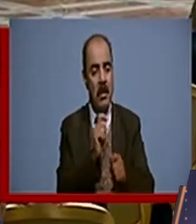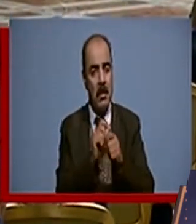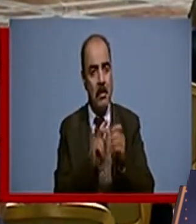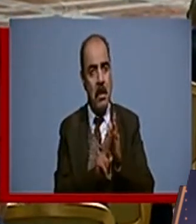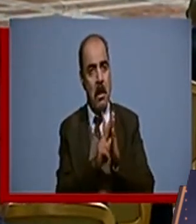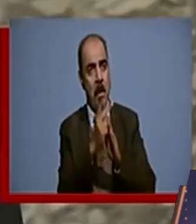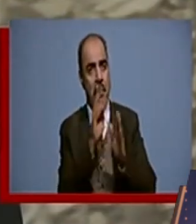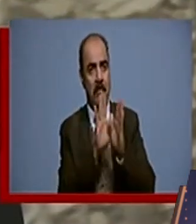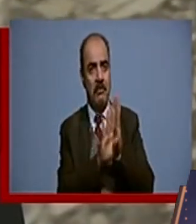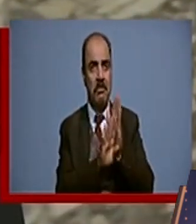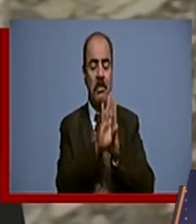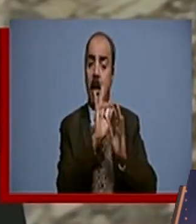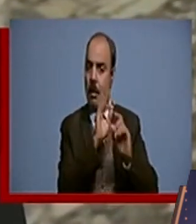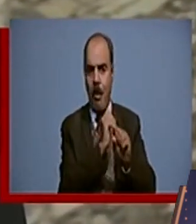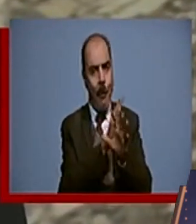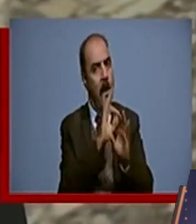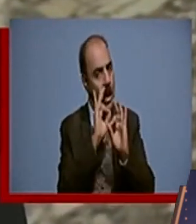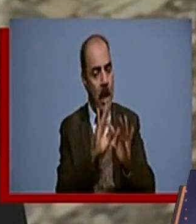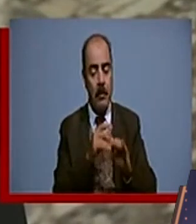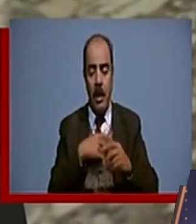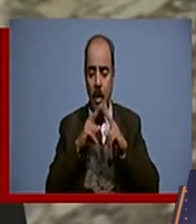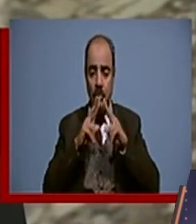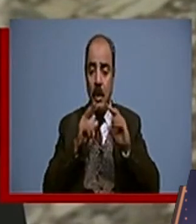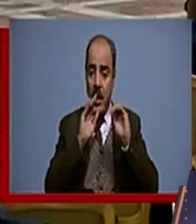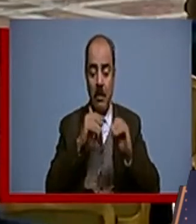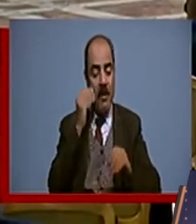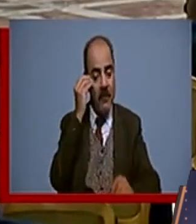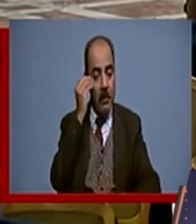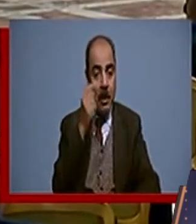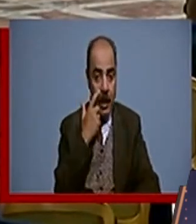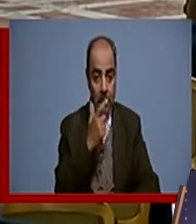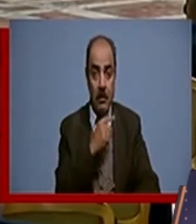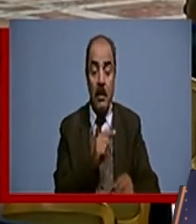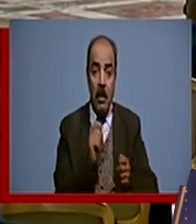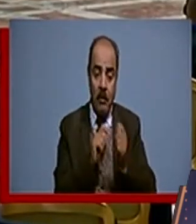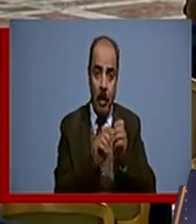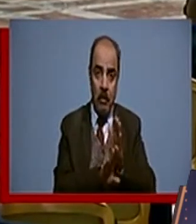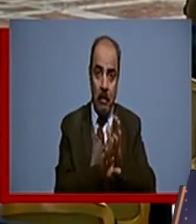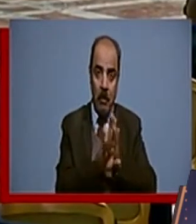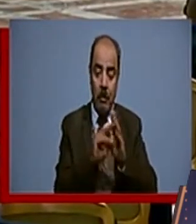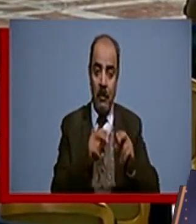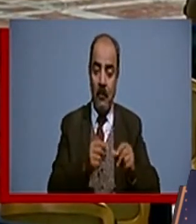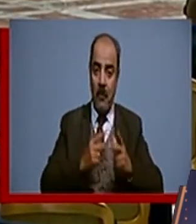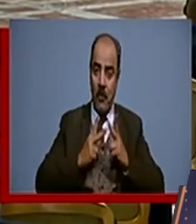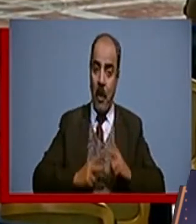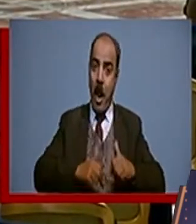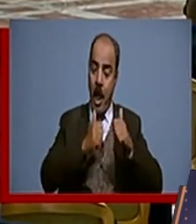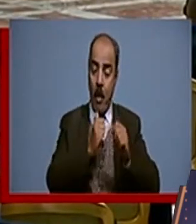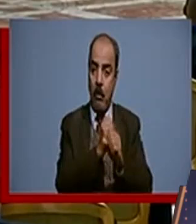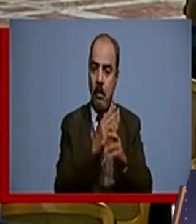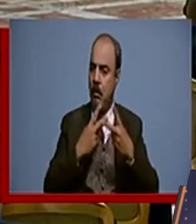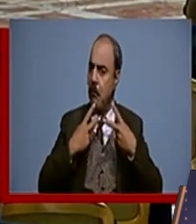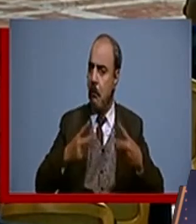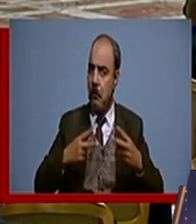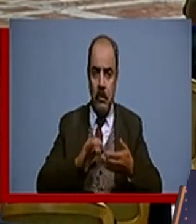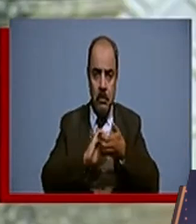في اثيوبيا، وبنقول الكلام ده في كل مناسبه، بس بنقول ايضا واحنا بنوجد واحنا متفاهمين ده وايضا مستعدين